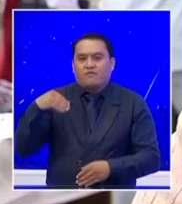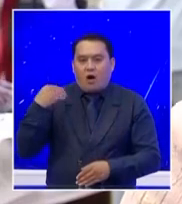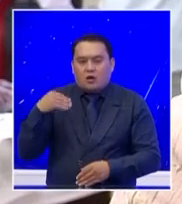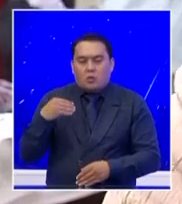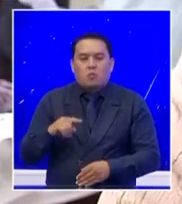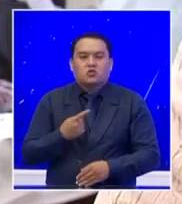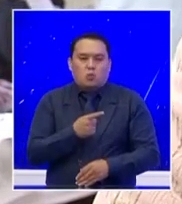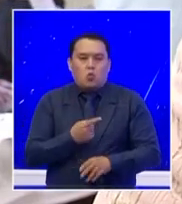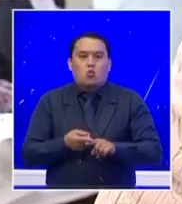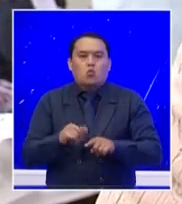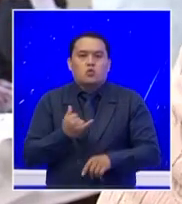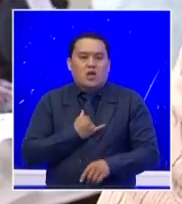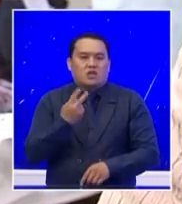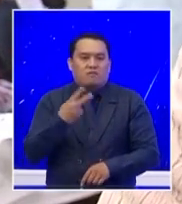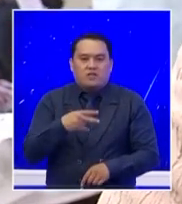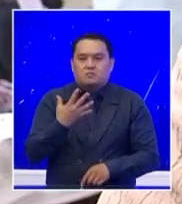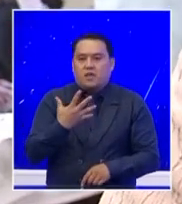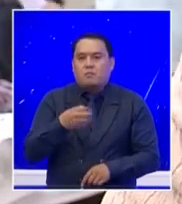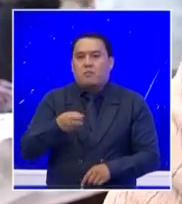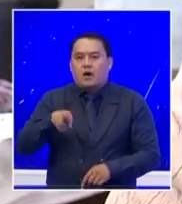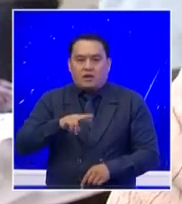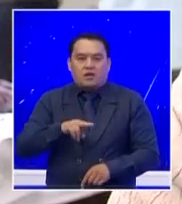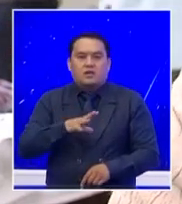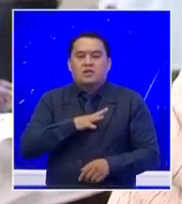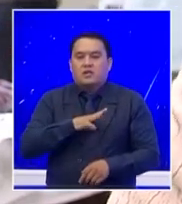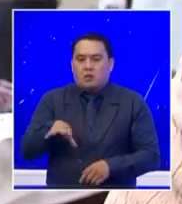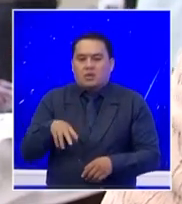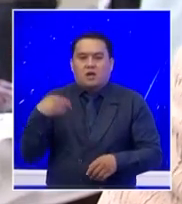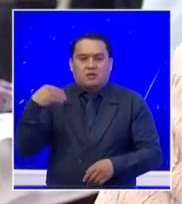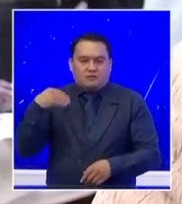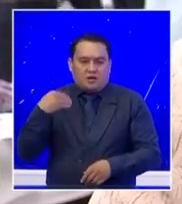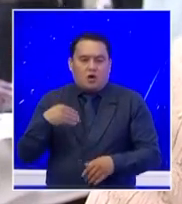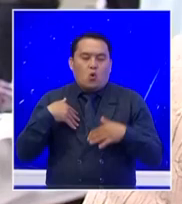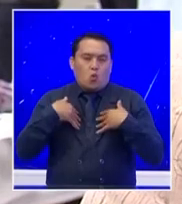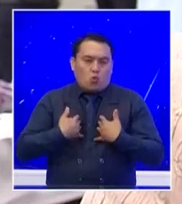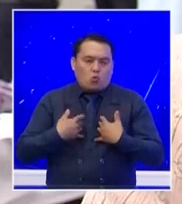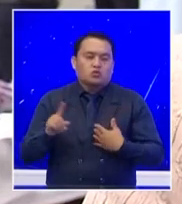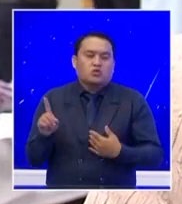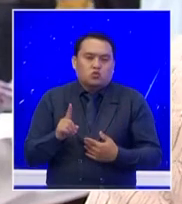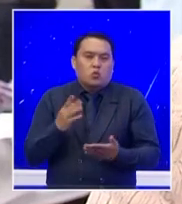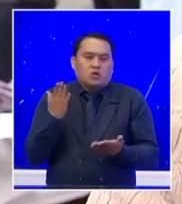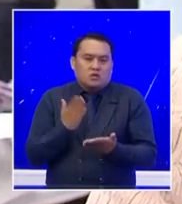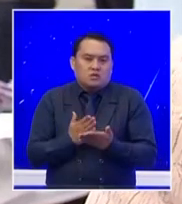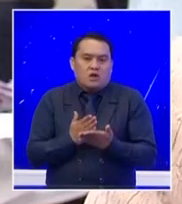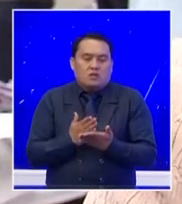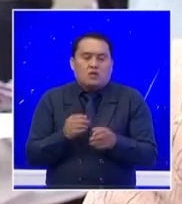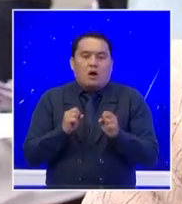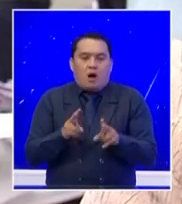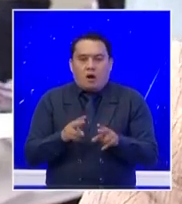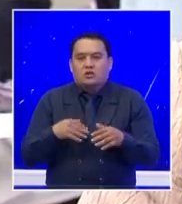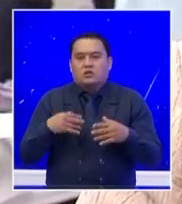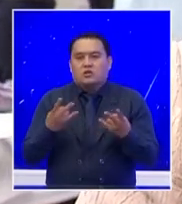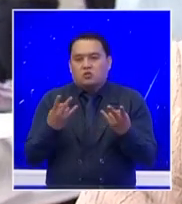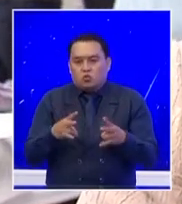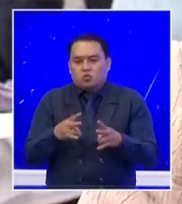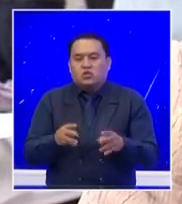Почему? Потому что у нас 25 мая, как вы знаете, не было последнего звонка. Конечно, грустно, что все так сложилось. Но все же это не повод